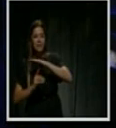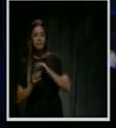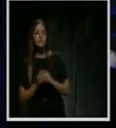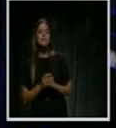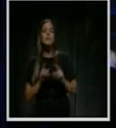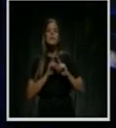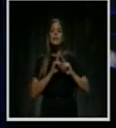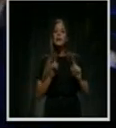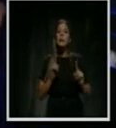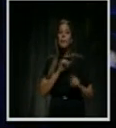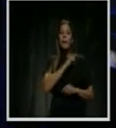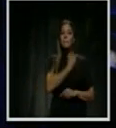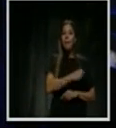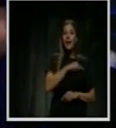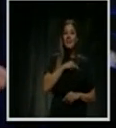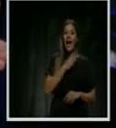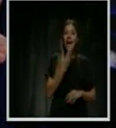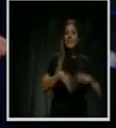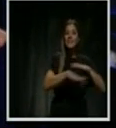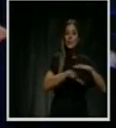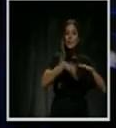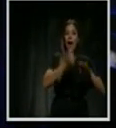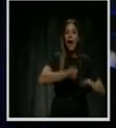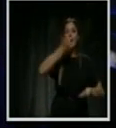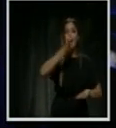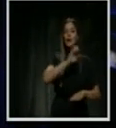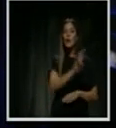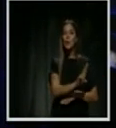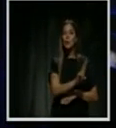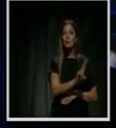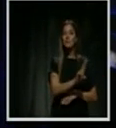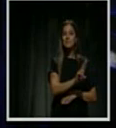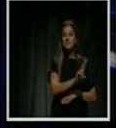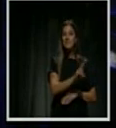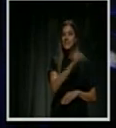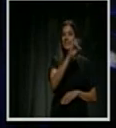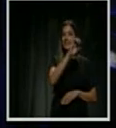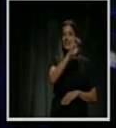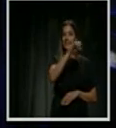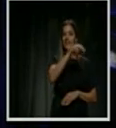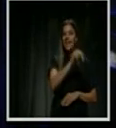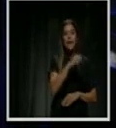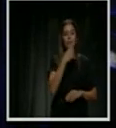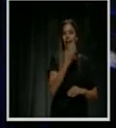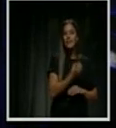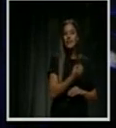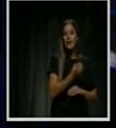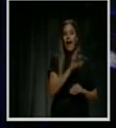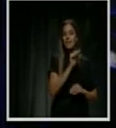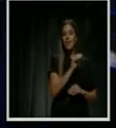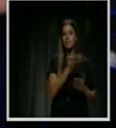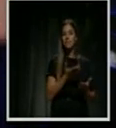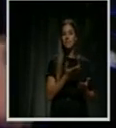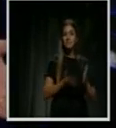domestiku hija waħda mill-aqwa fl-Unjoni Ewropea, jiġifieri waħda mill-inqas. L-istatistika torik mod ċar kuntrarjament għal dak li sibna fl-2013.